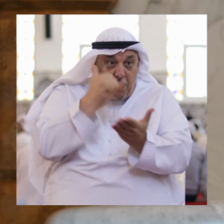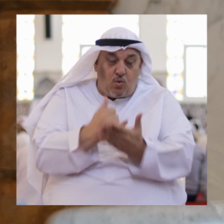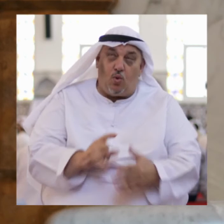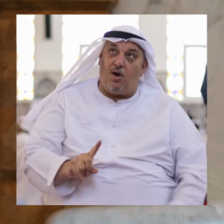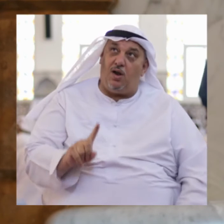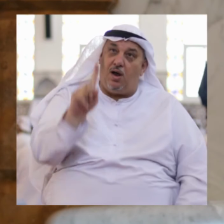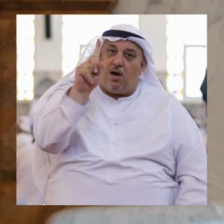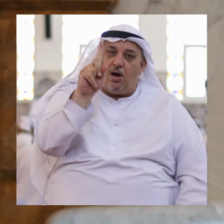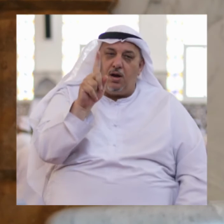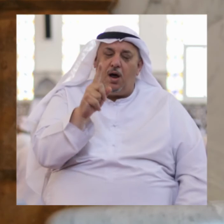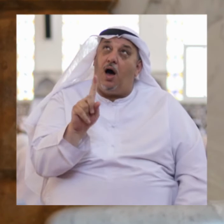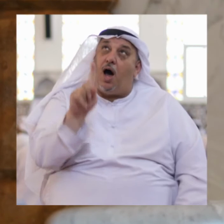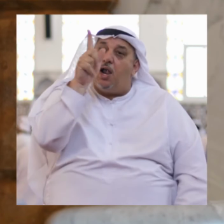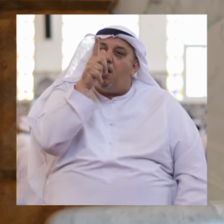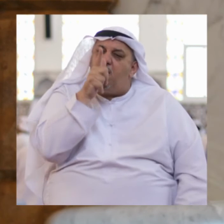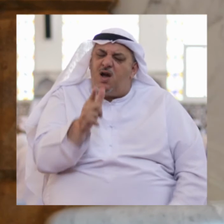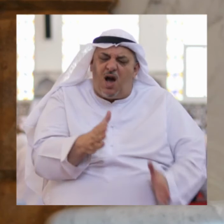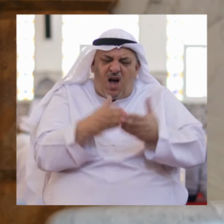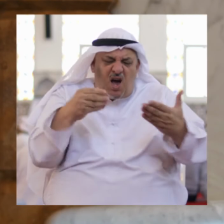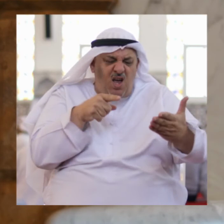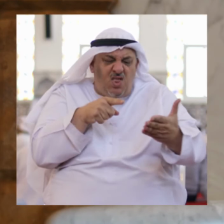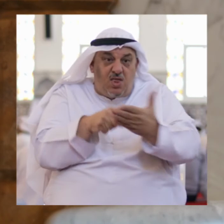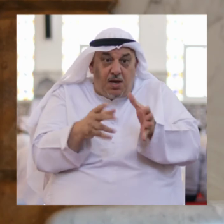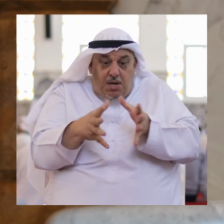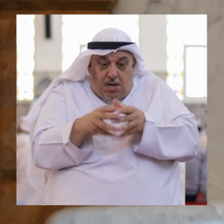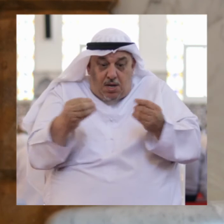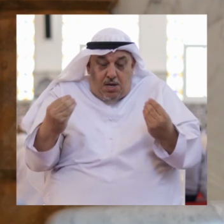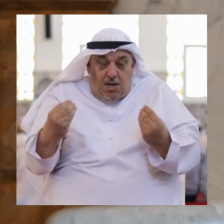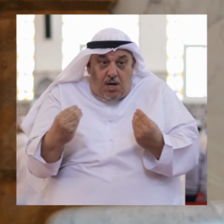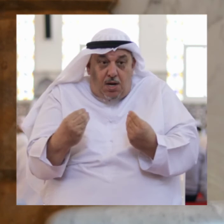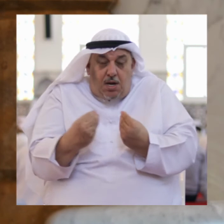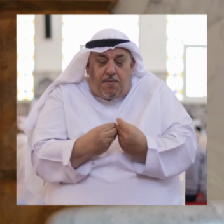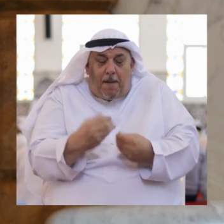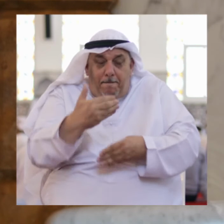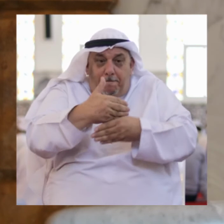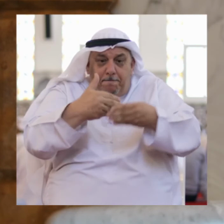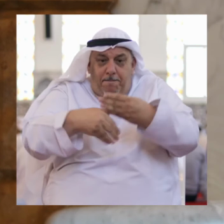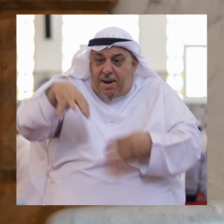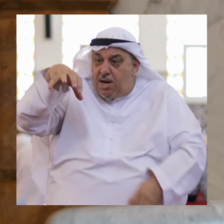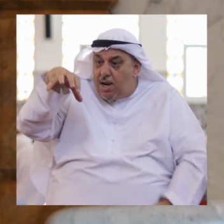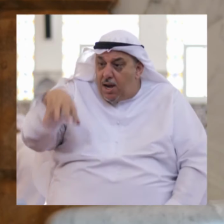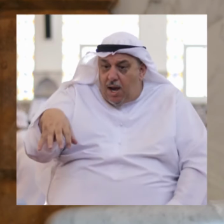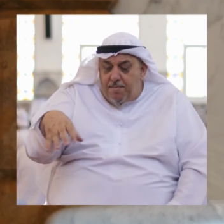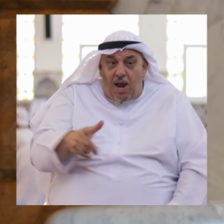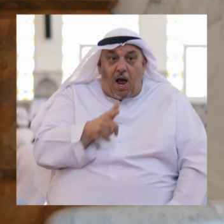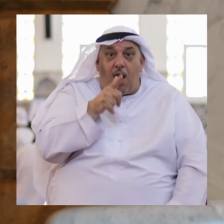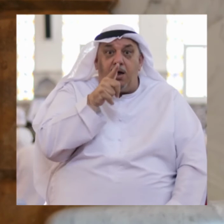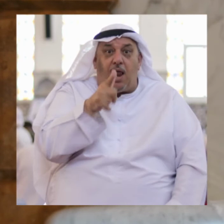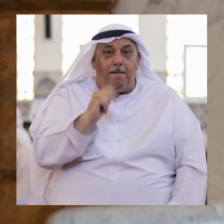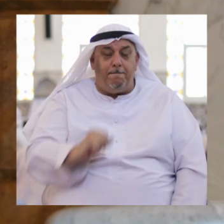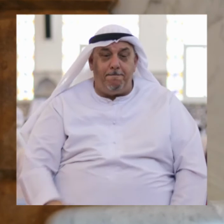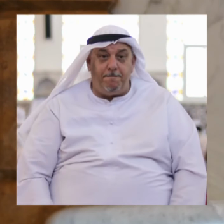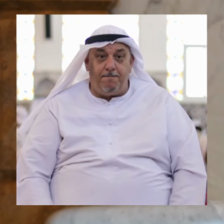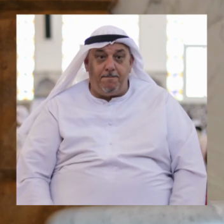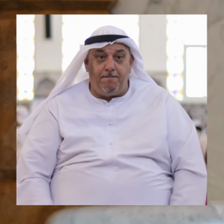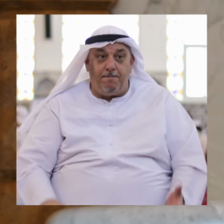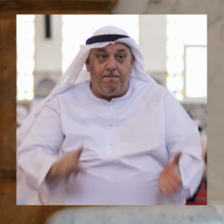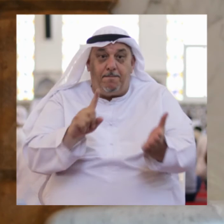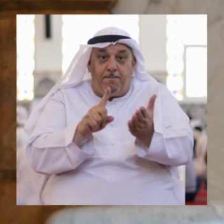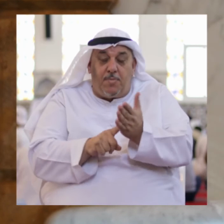سبحانك حكايه عن ابراهيم عليه السلام واذا